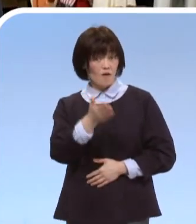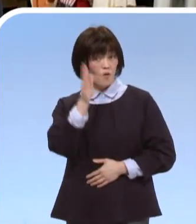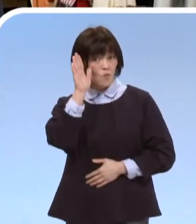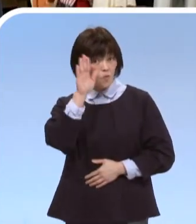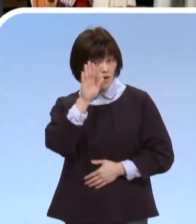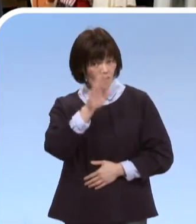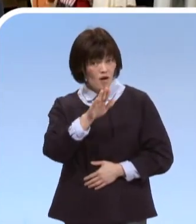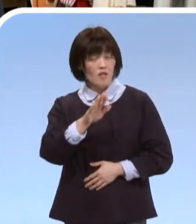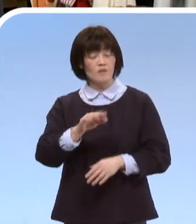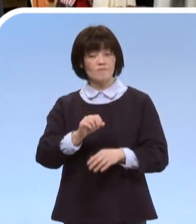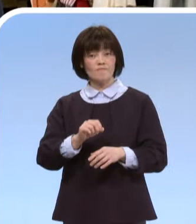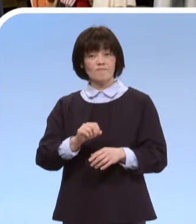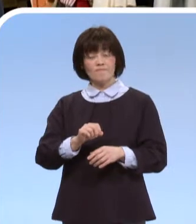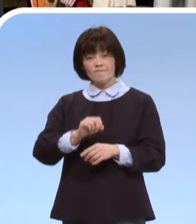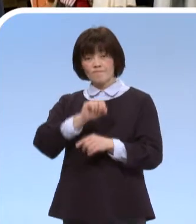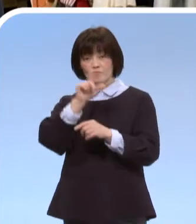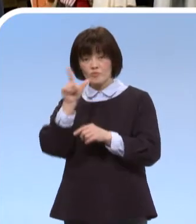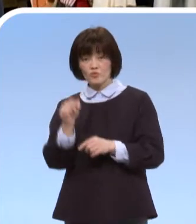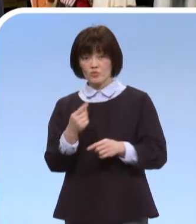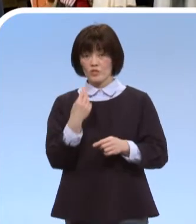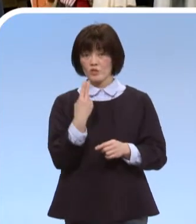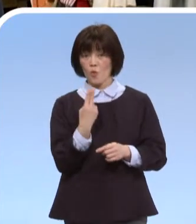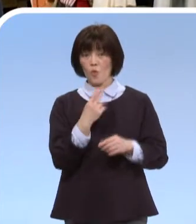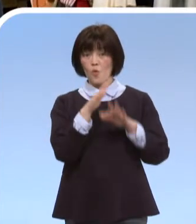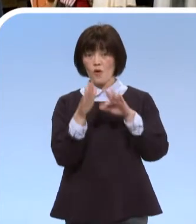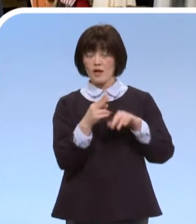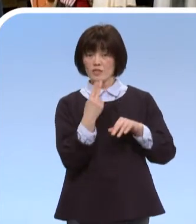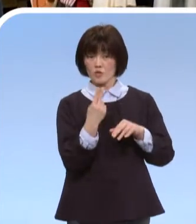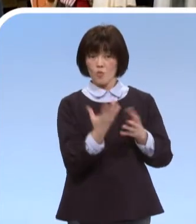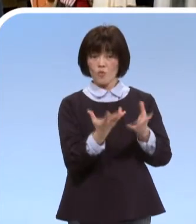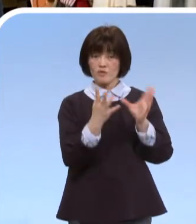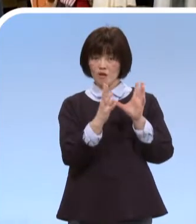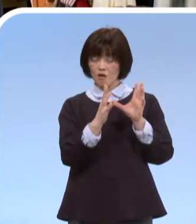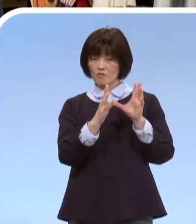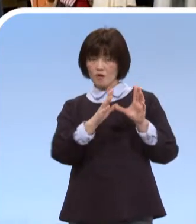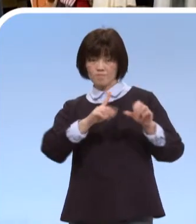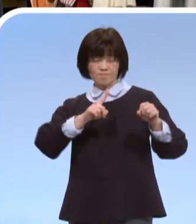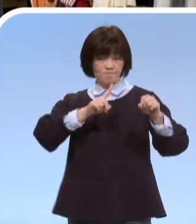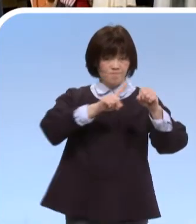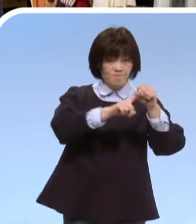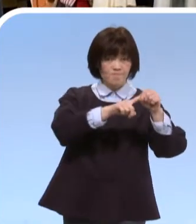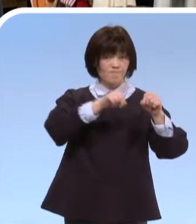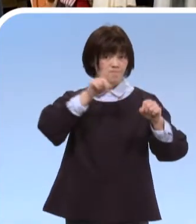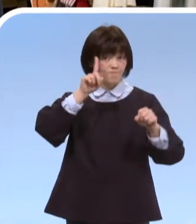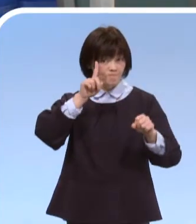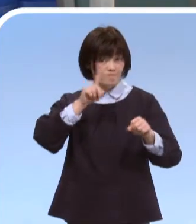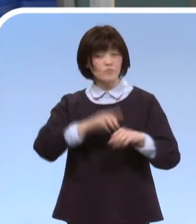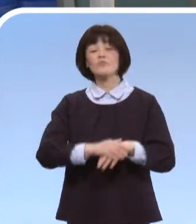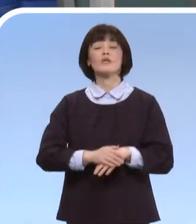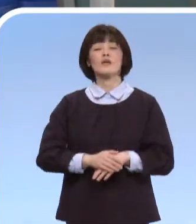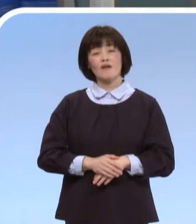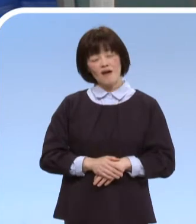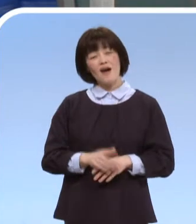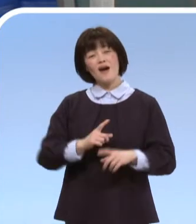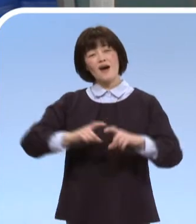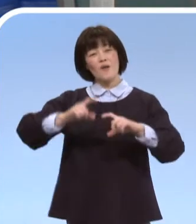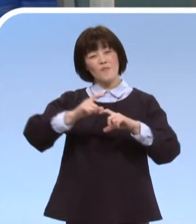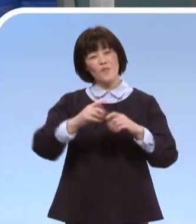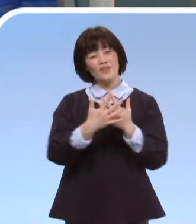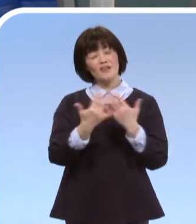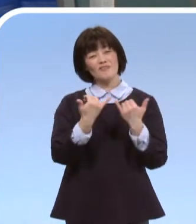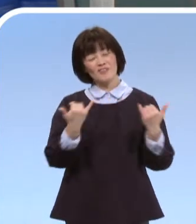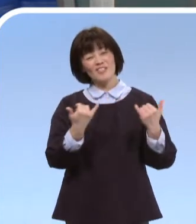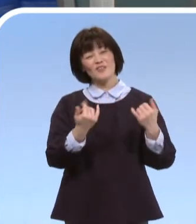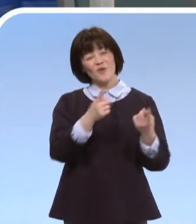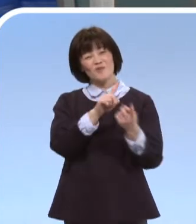は月と風とをどんなふうに、はい、展開していきたいとお考えですか？ もうちょっといろんな人が関わ